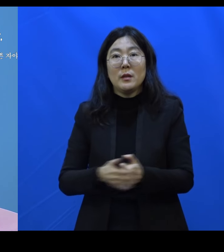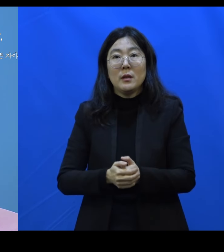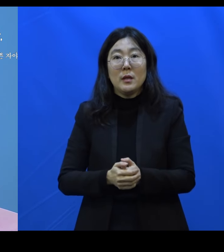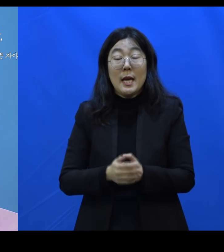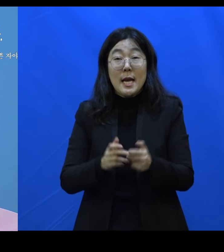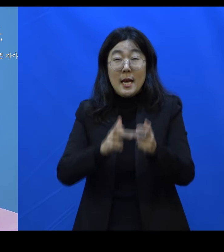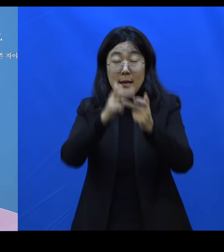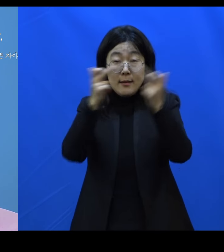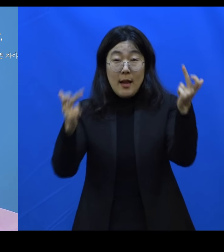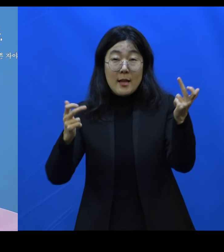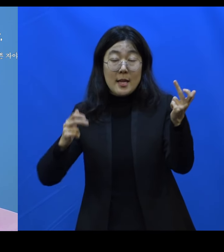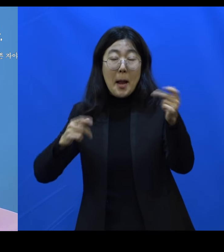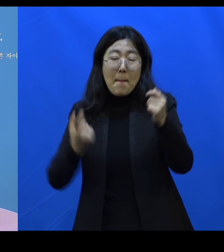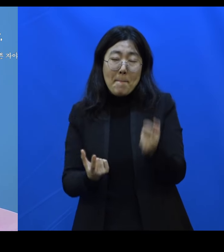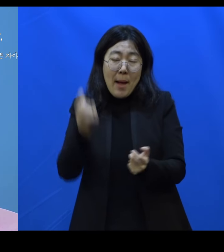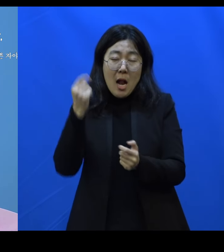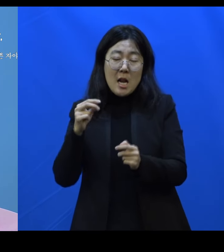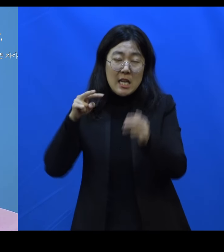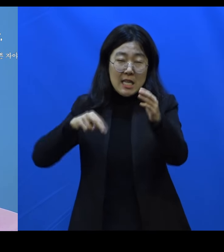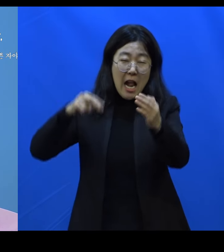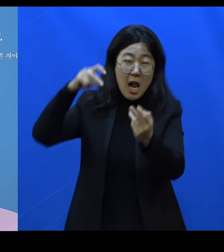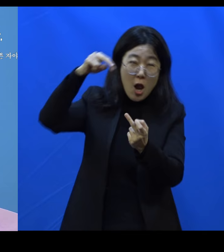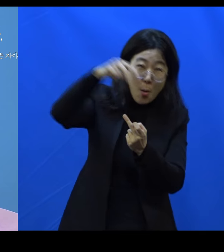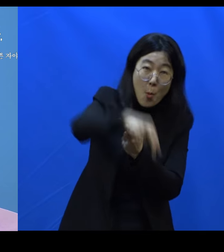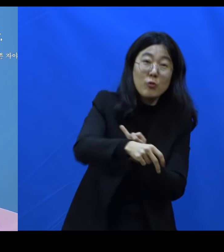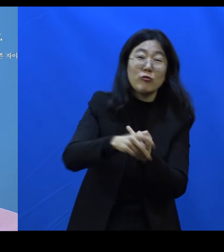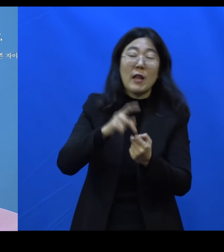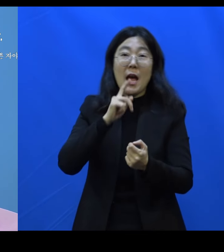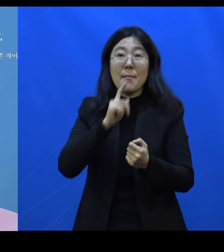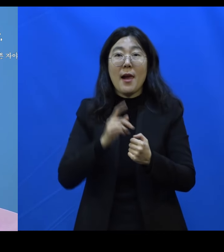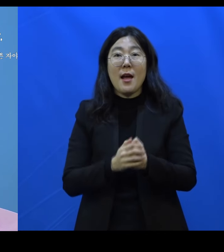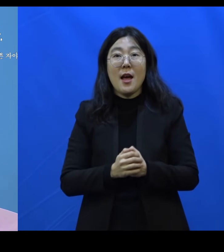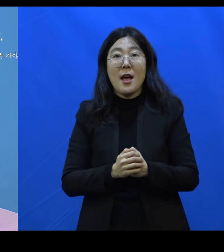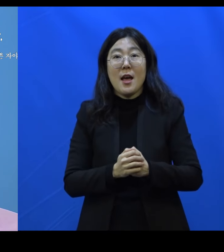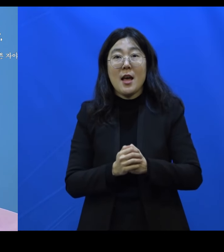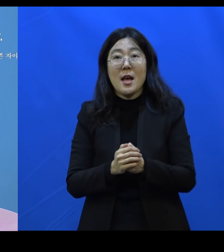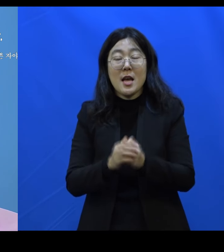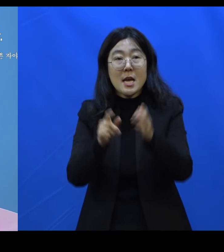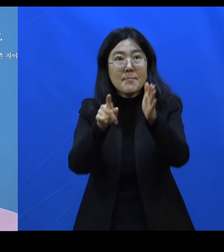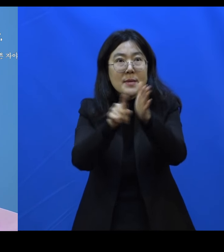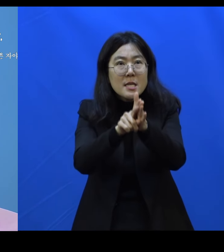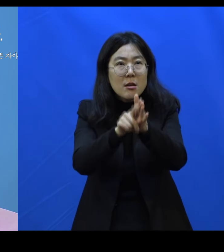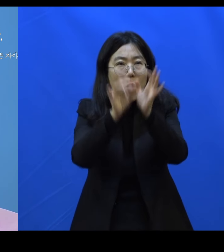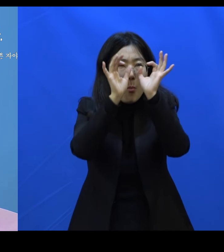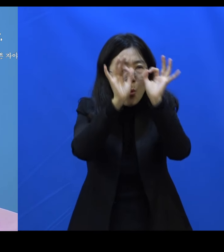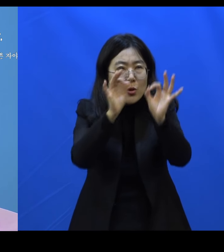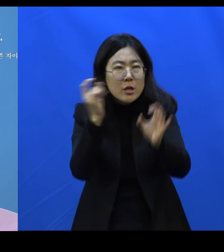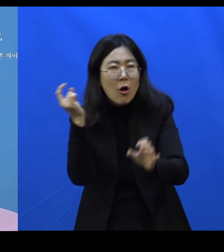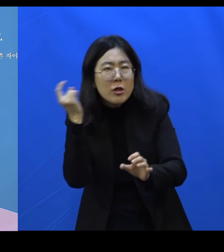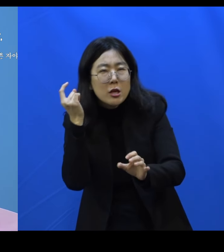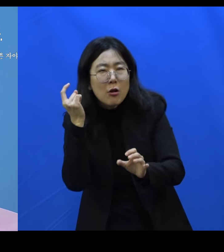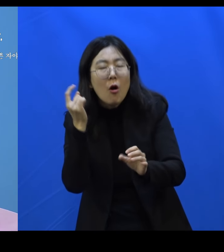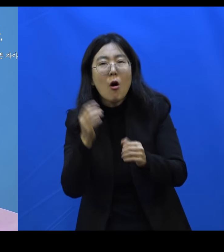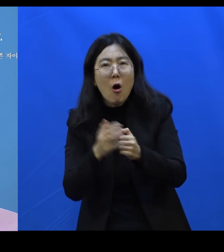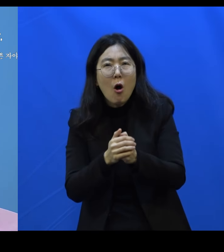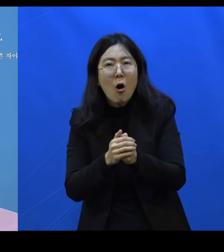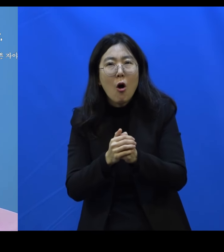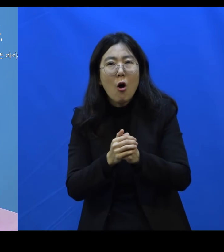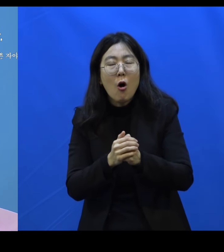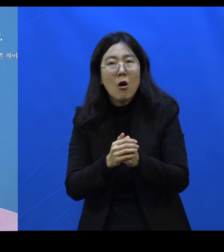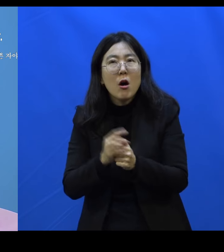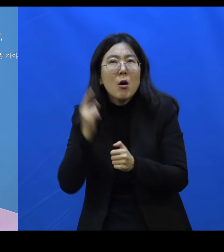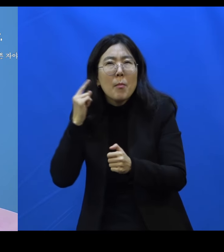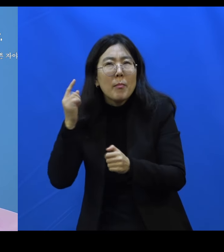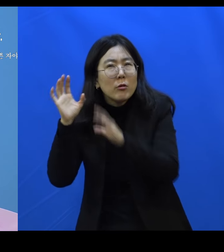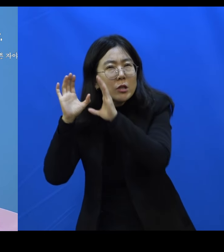빨리 넘어오는구나. 그러니까 우리 신앙에 이제 이런 청각, 시각, 보는 것, 듣는 것. 보는 것보다 듣는